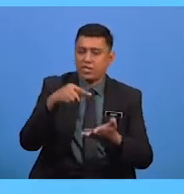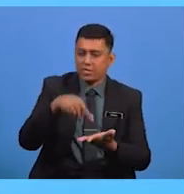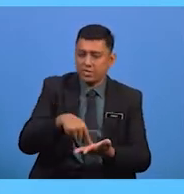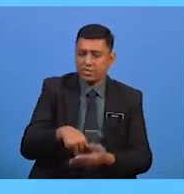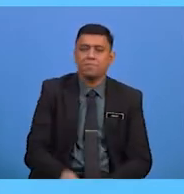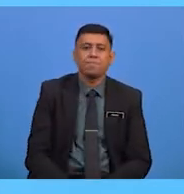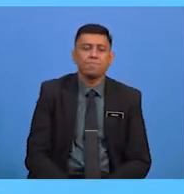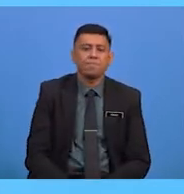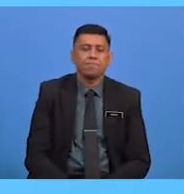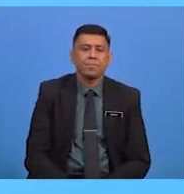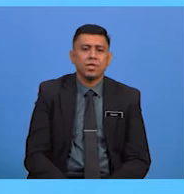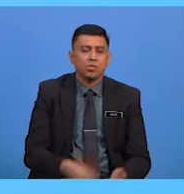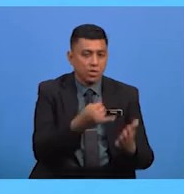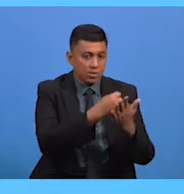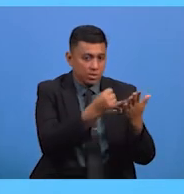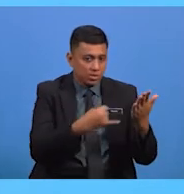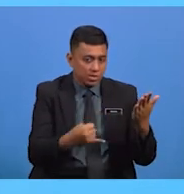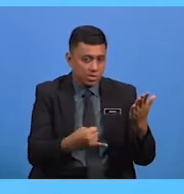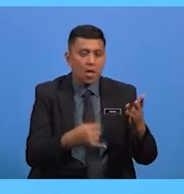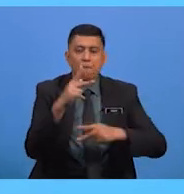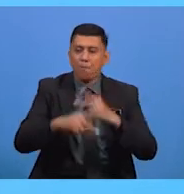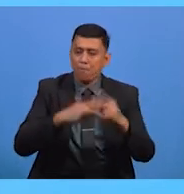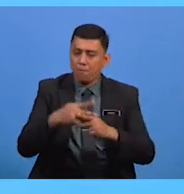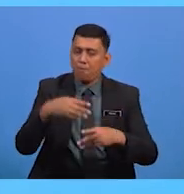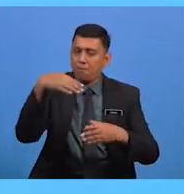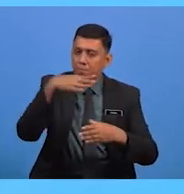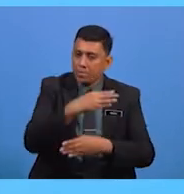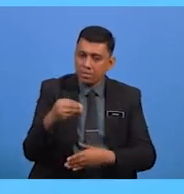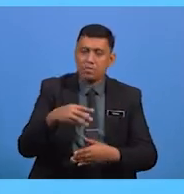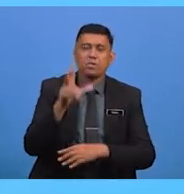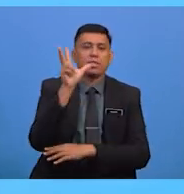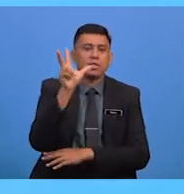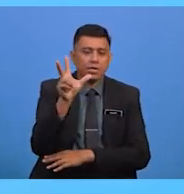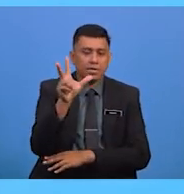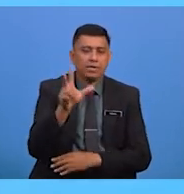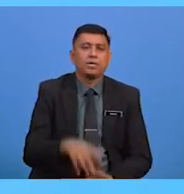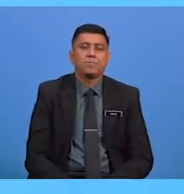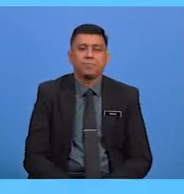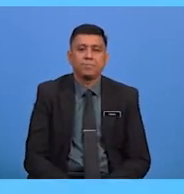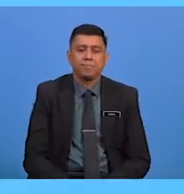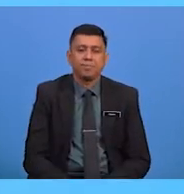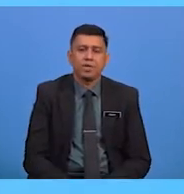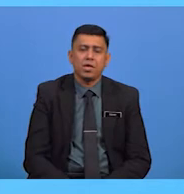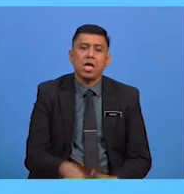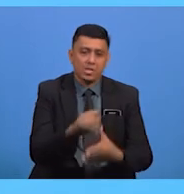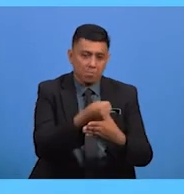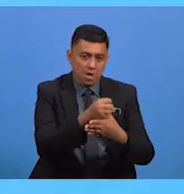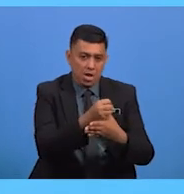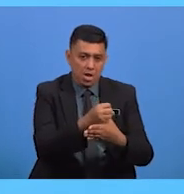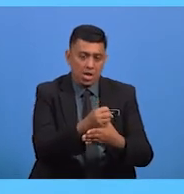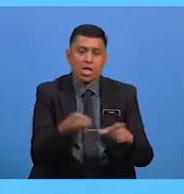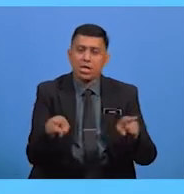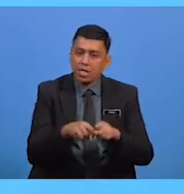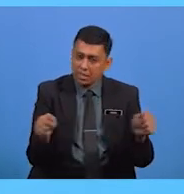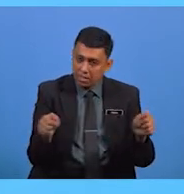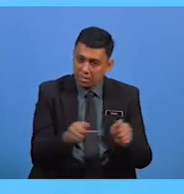struktur kawalan pilihan ini, lakarkan satu simbol proses dan tuliskan 3 pernyataan berikut. Sementara